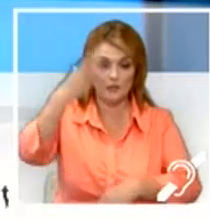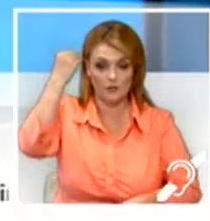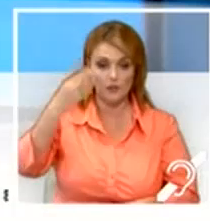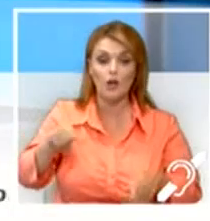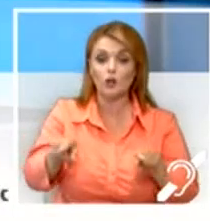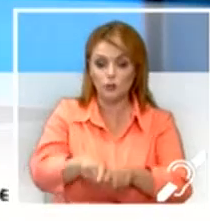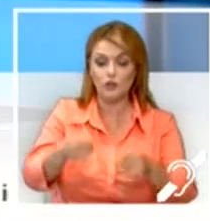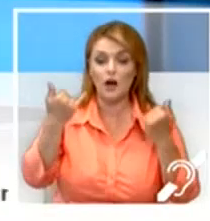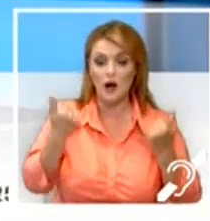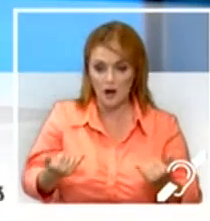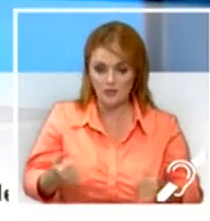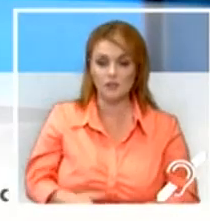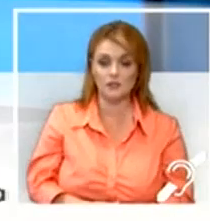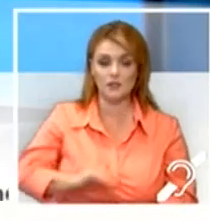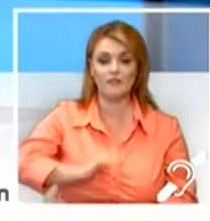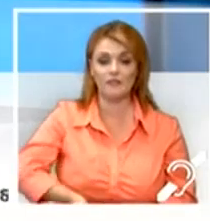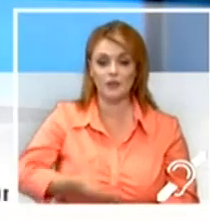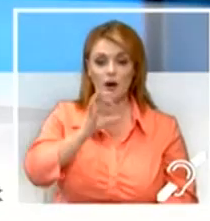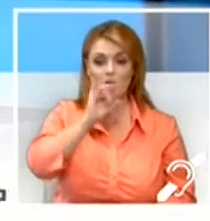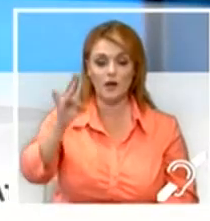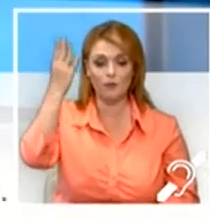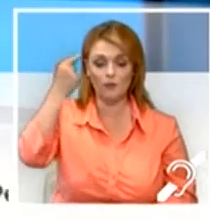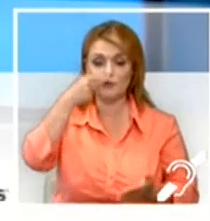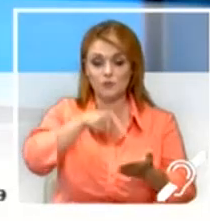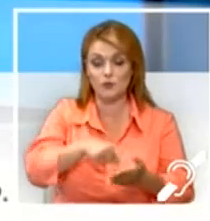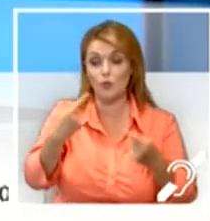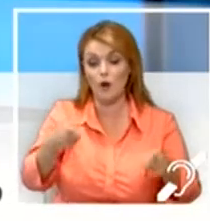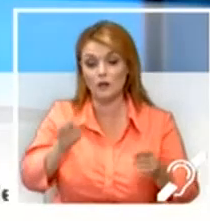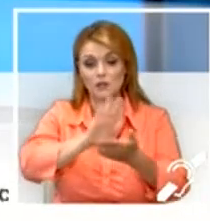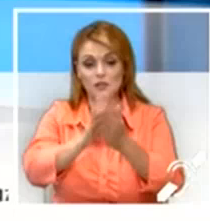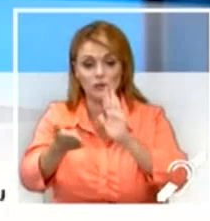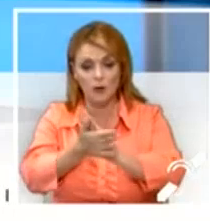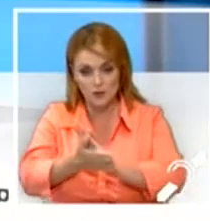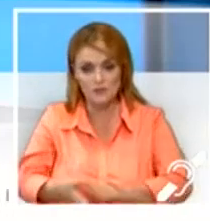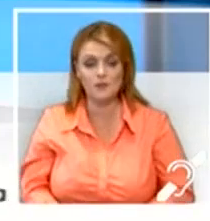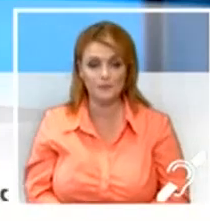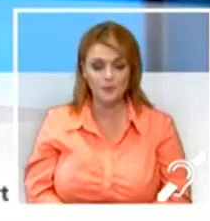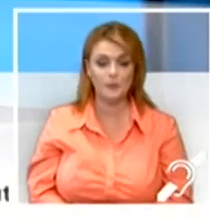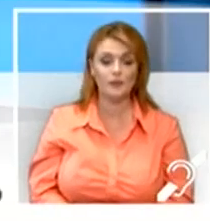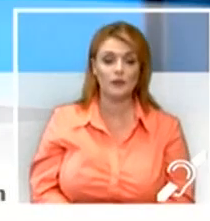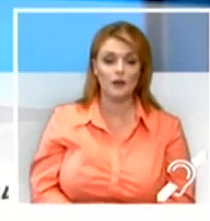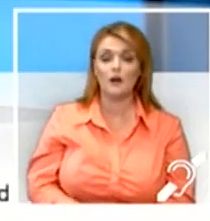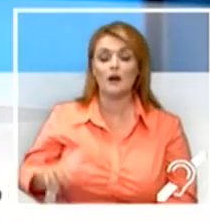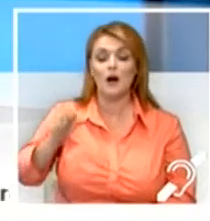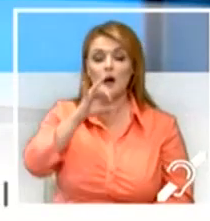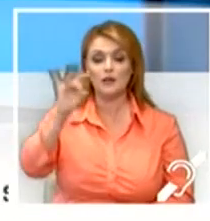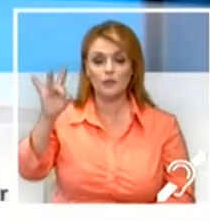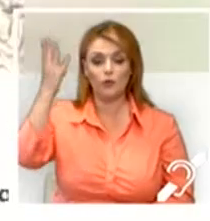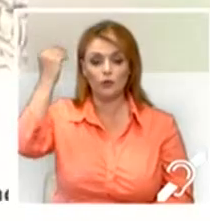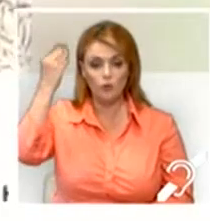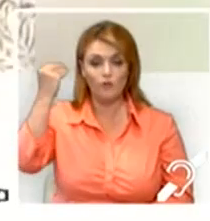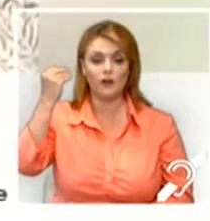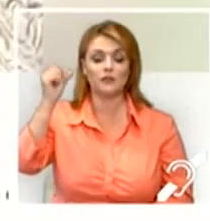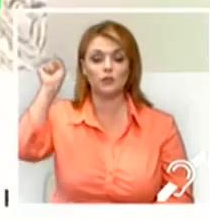Air Moldova a fost implicată într-un alt incident. O aeronavă a operatorului de pe cursa Tel Aviv-Chișinău a făcut cale întoarsă